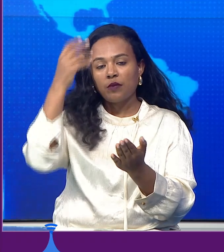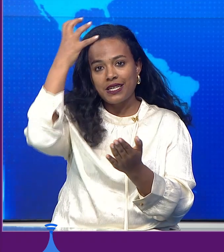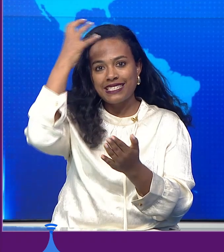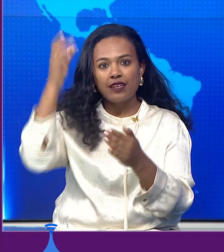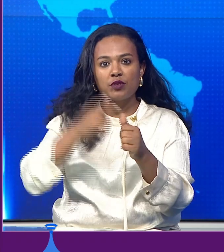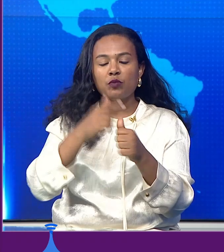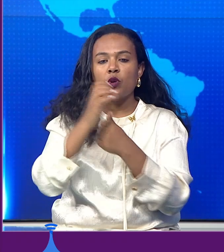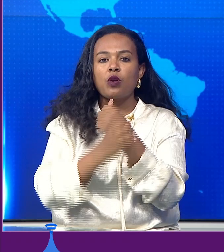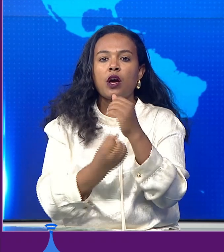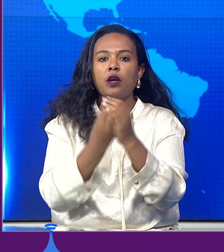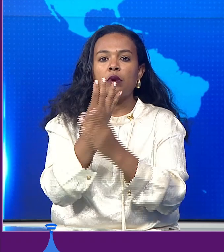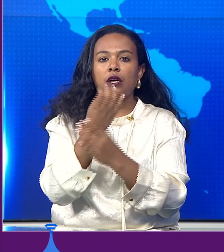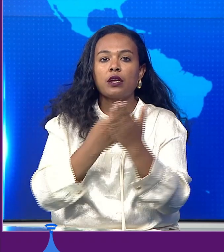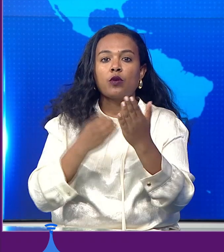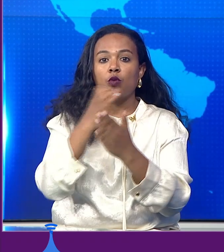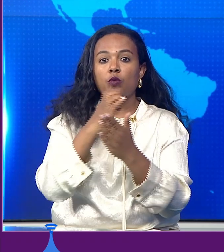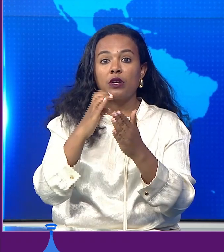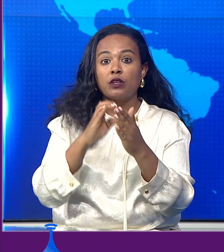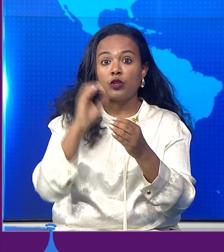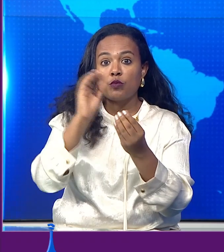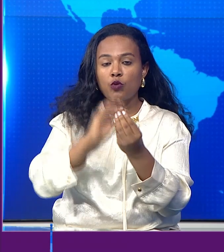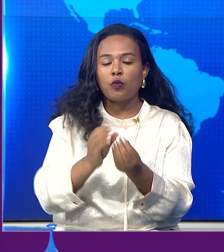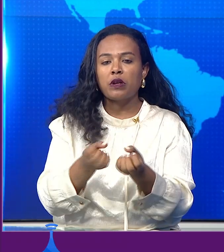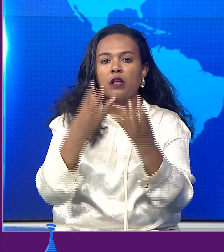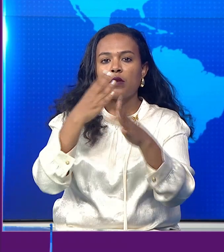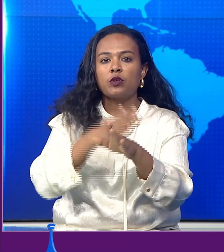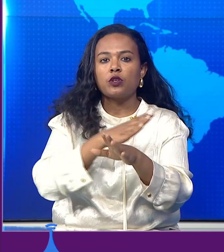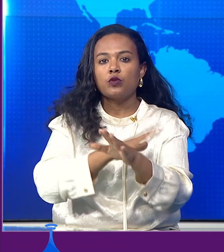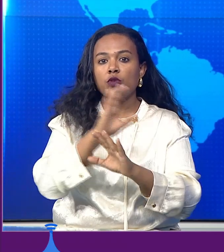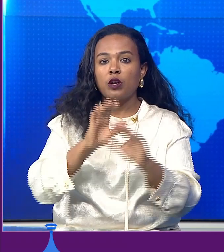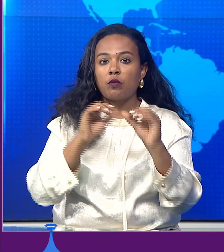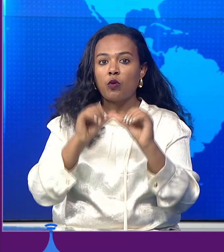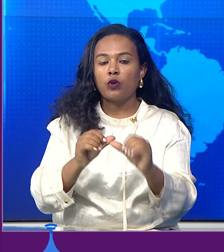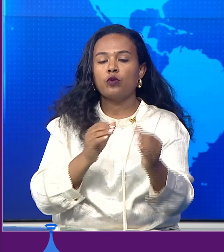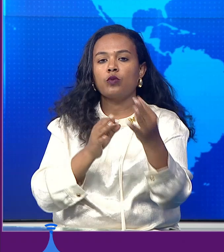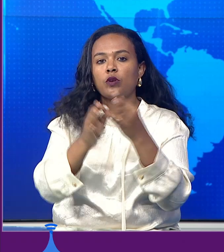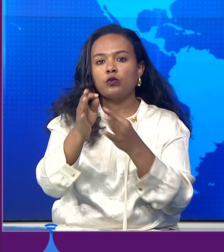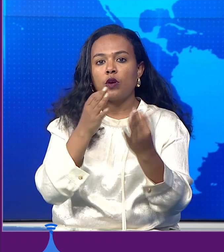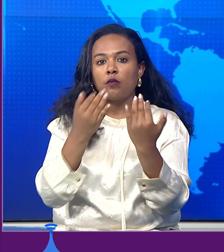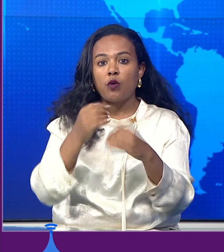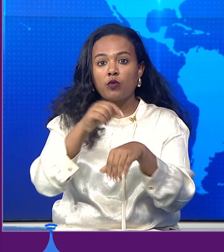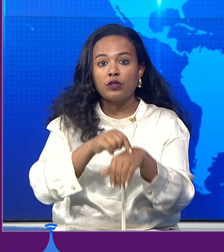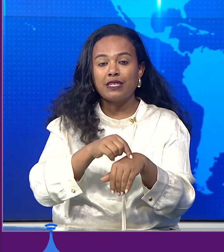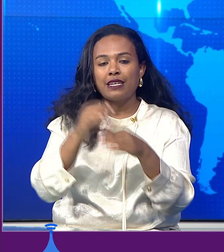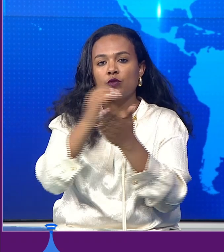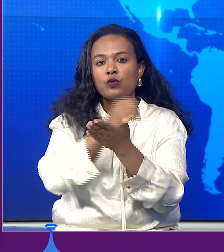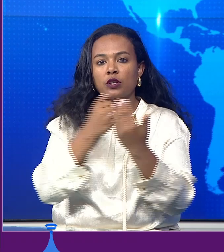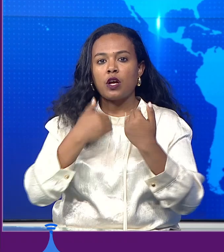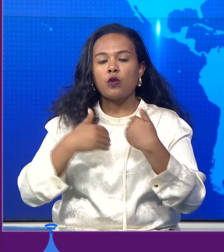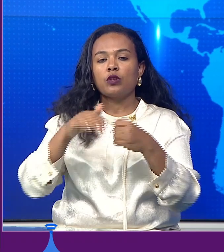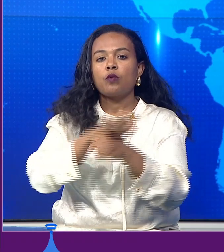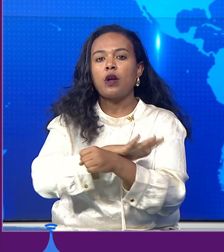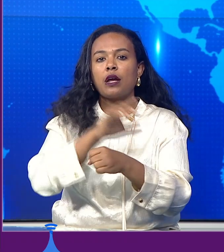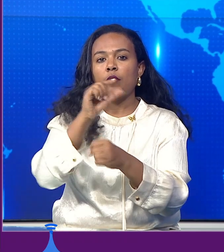የመጀመሪያውን ሀገር በቀል ኢኮኖሚ ሪፎርም ጨምሮ በርካታ ማሻሻያዎችን ሲያካሄድ መቆየቱን ገልጸዋል። በአሁኑ ጊዜ እየተወሰደ ያለው የተሟላ